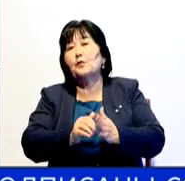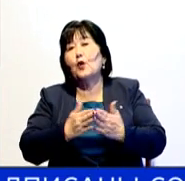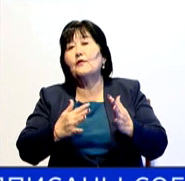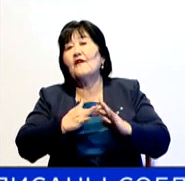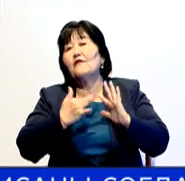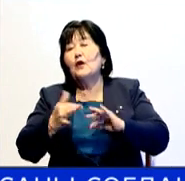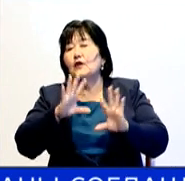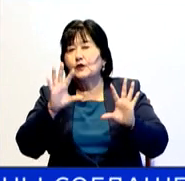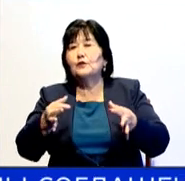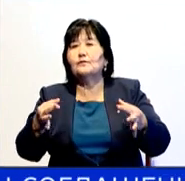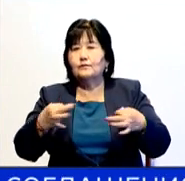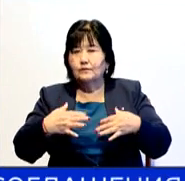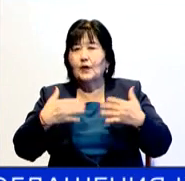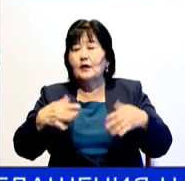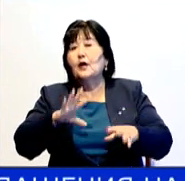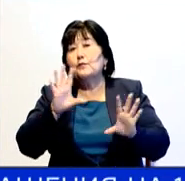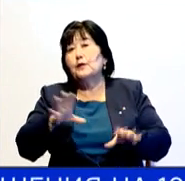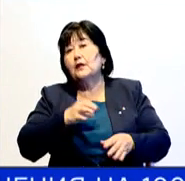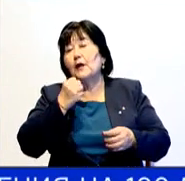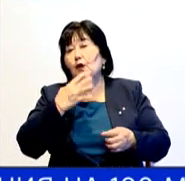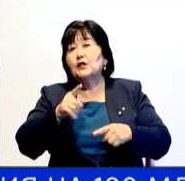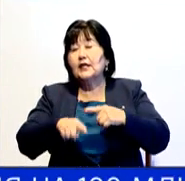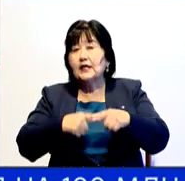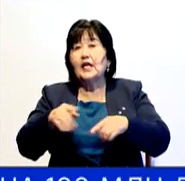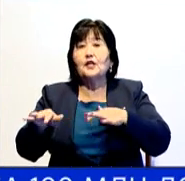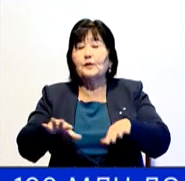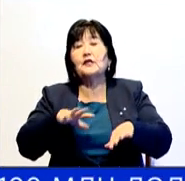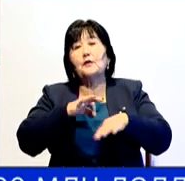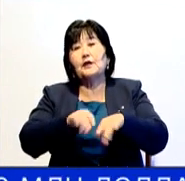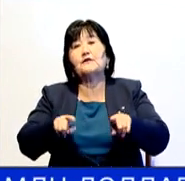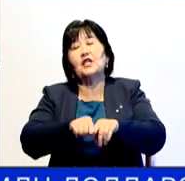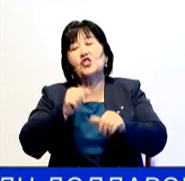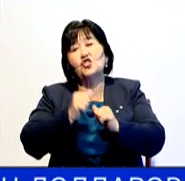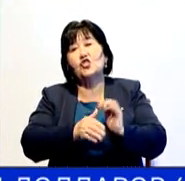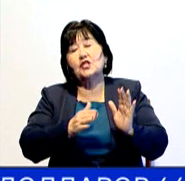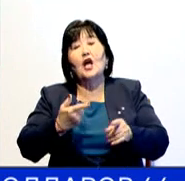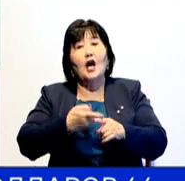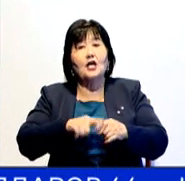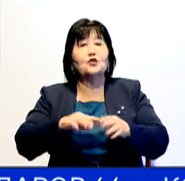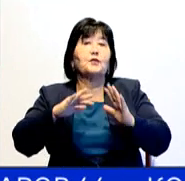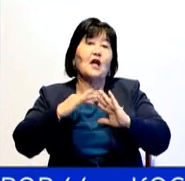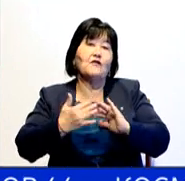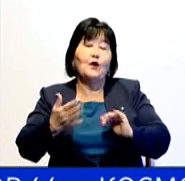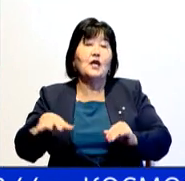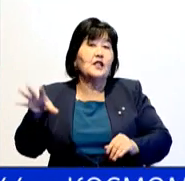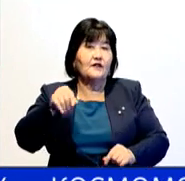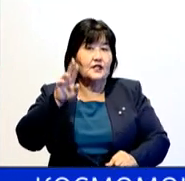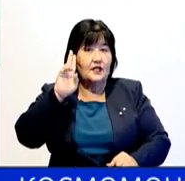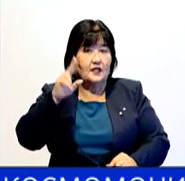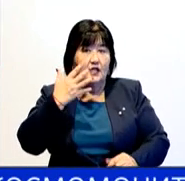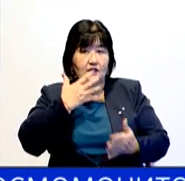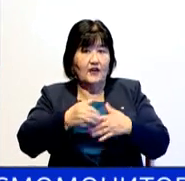Все доходчиво объяснили. Было бы хорошо, если бы подобные мероприятия проводились чаще, особенно в аулах. Не все же знают свои